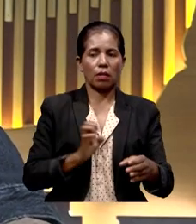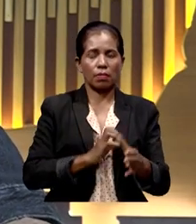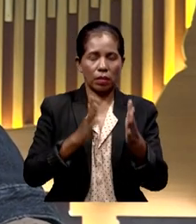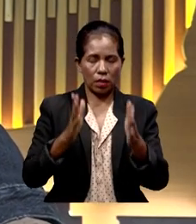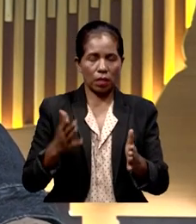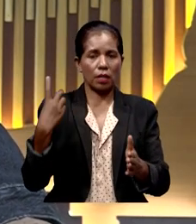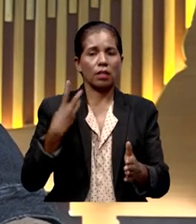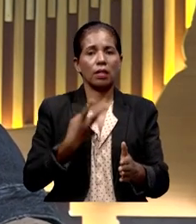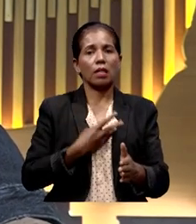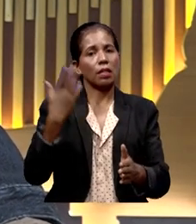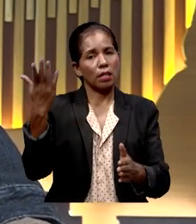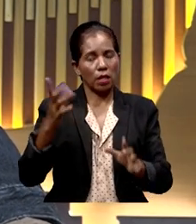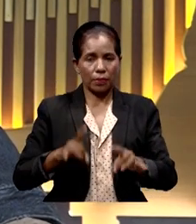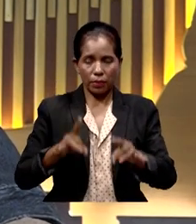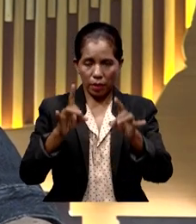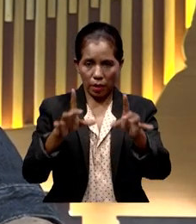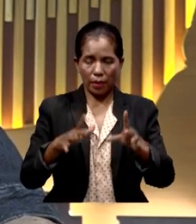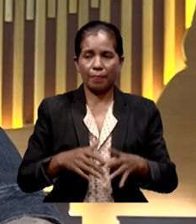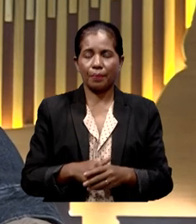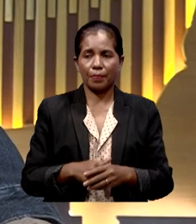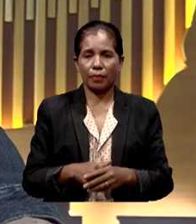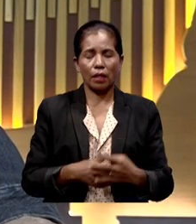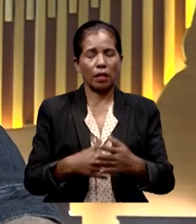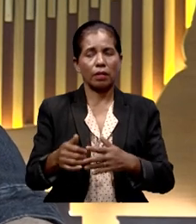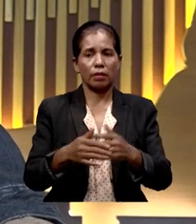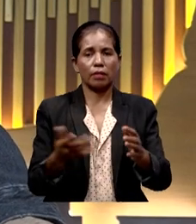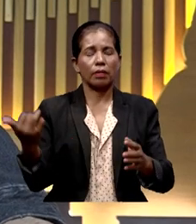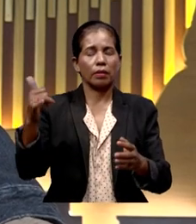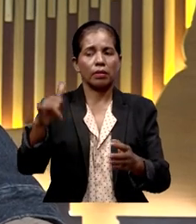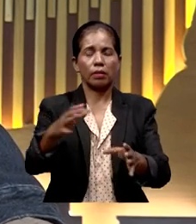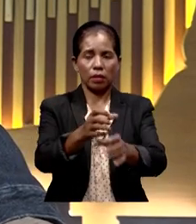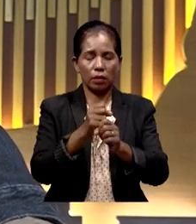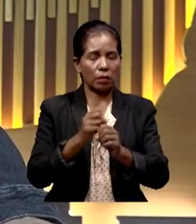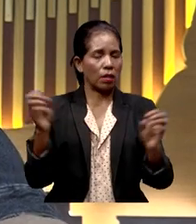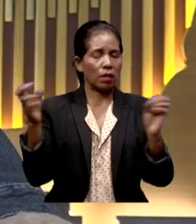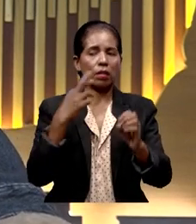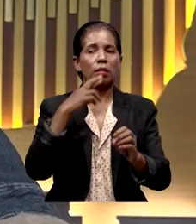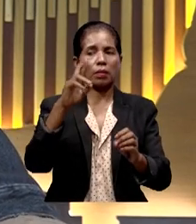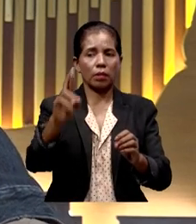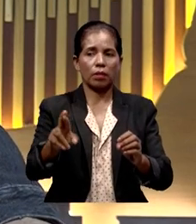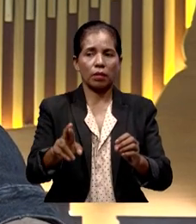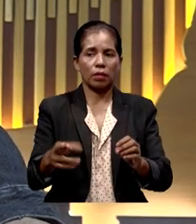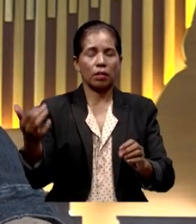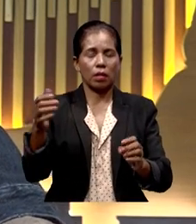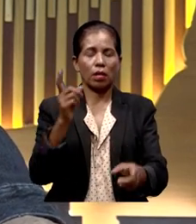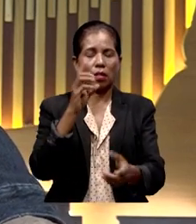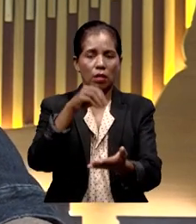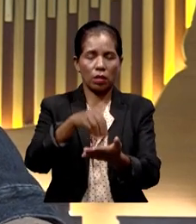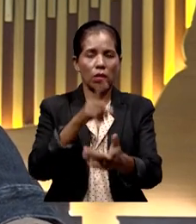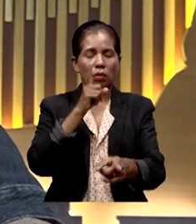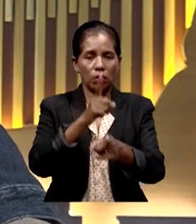Australia, che dalla Roma vincimento il simone la corrisponde al vincimento del giusto in Australia.